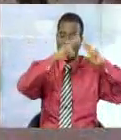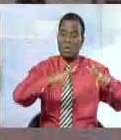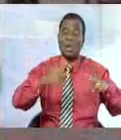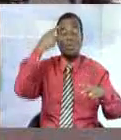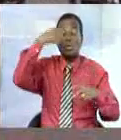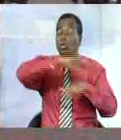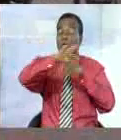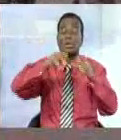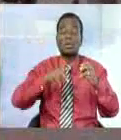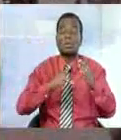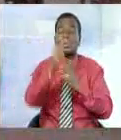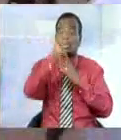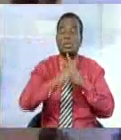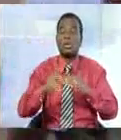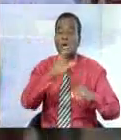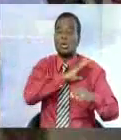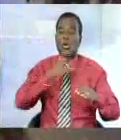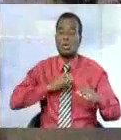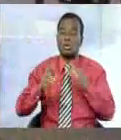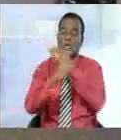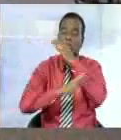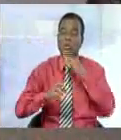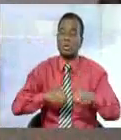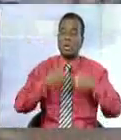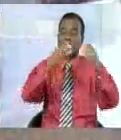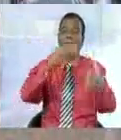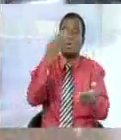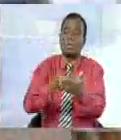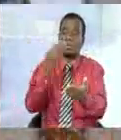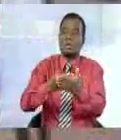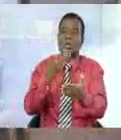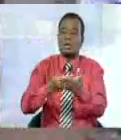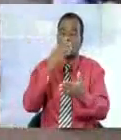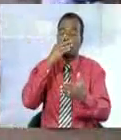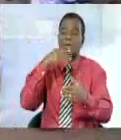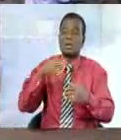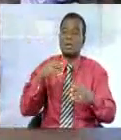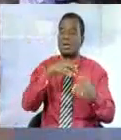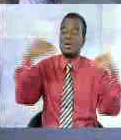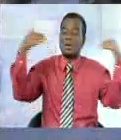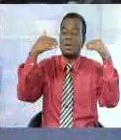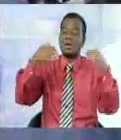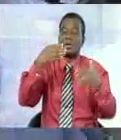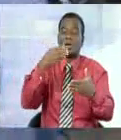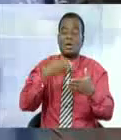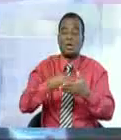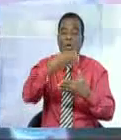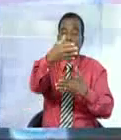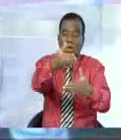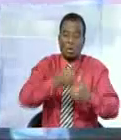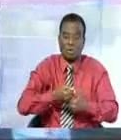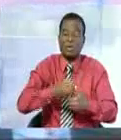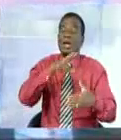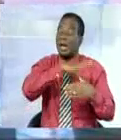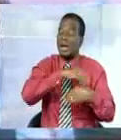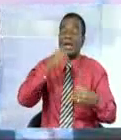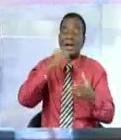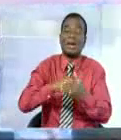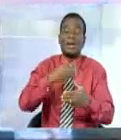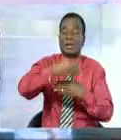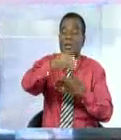ces projets, le conseil régional vient de se doter d'un budget primitif qui s'équilibre en recettes et en dépenses à plus de